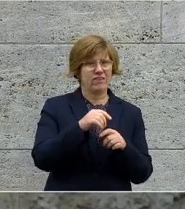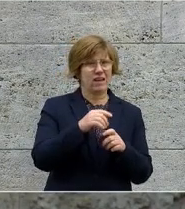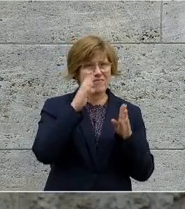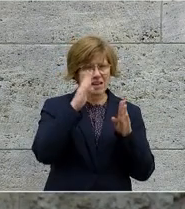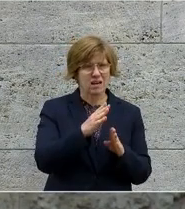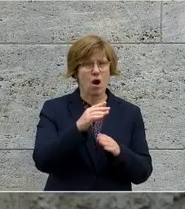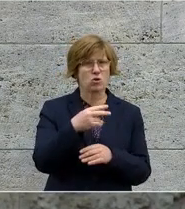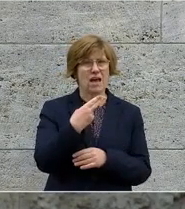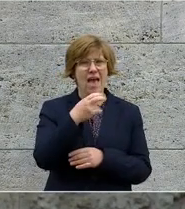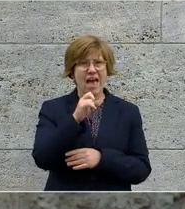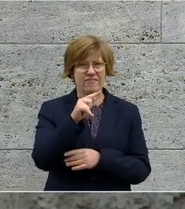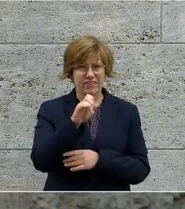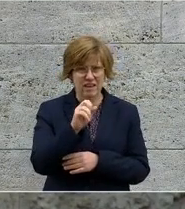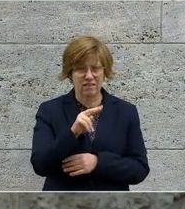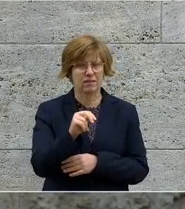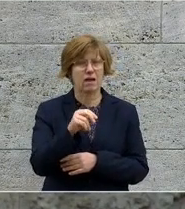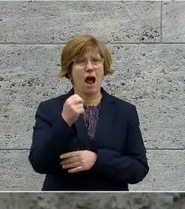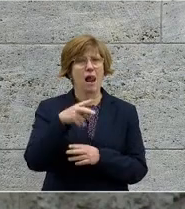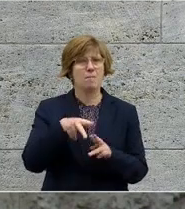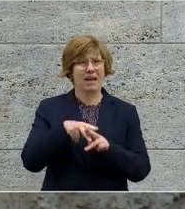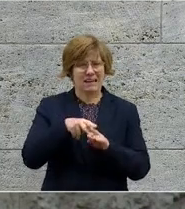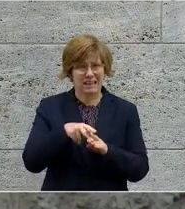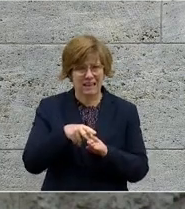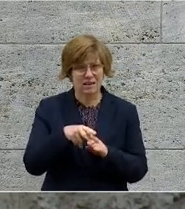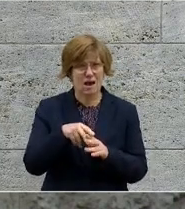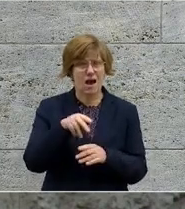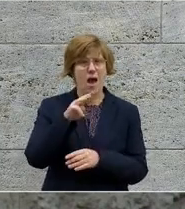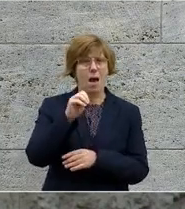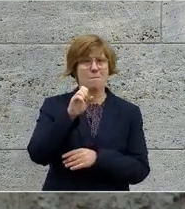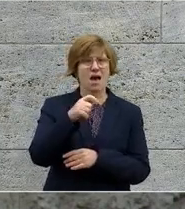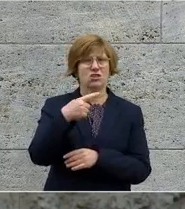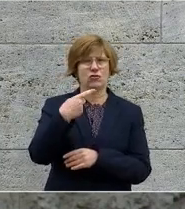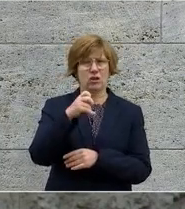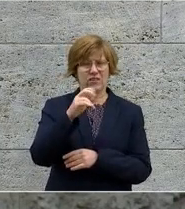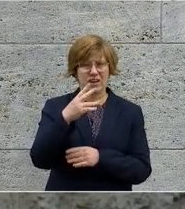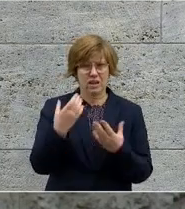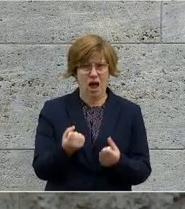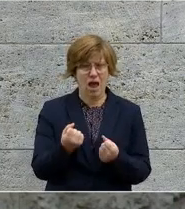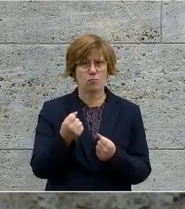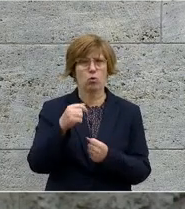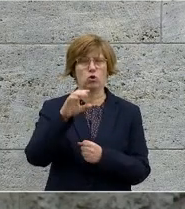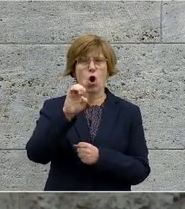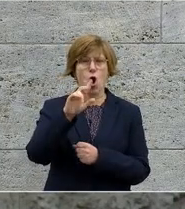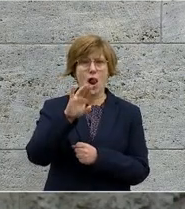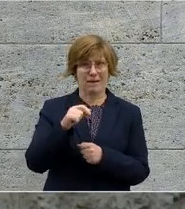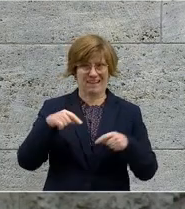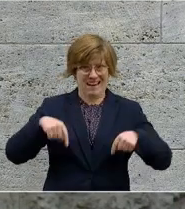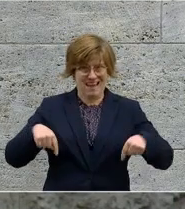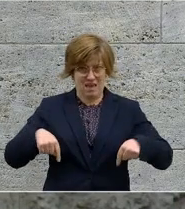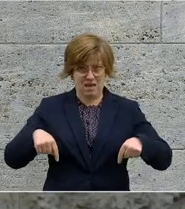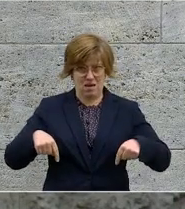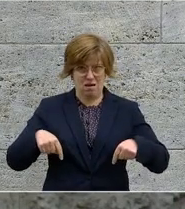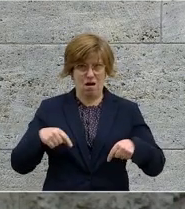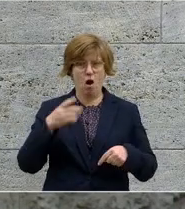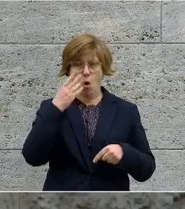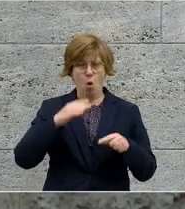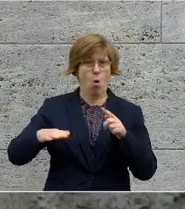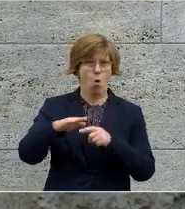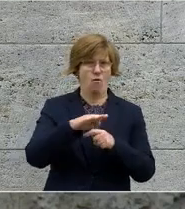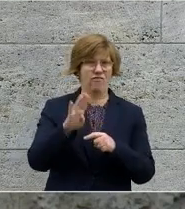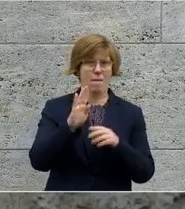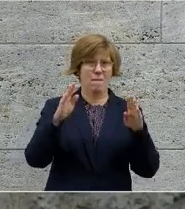Vertrauten Werner von Heften, Albrecht Ritter, Merz von Quirnheim und Friedrich Olbricht hier im Hof